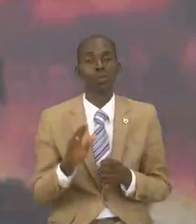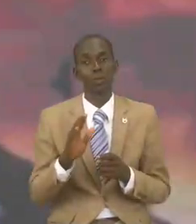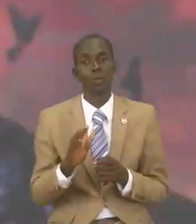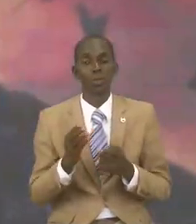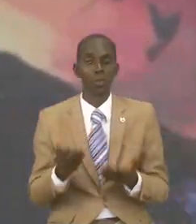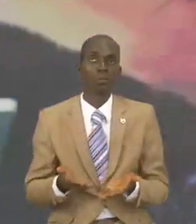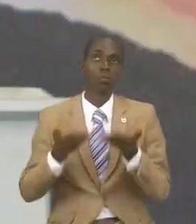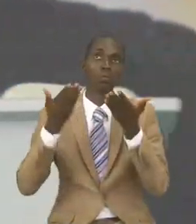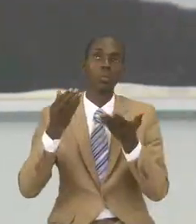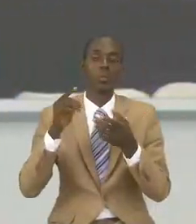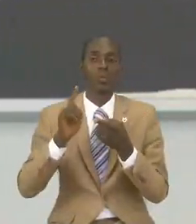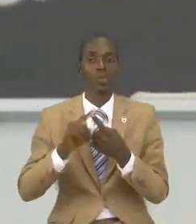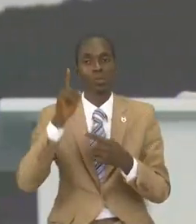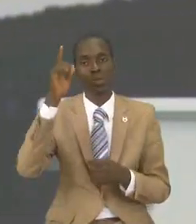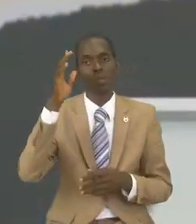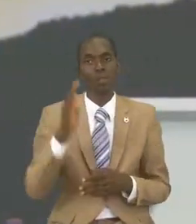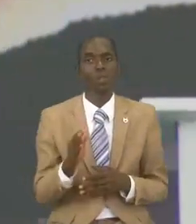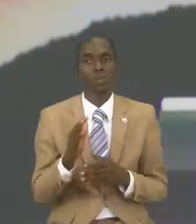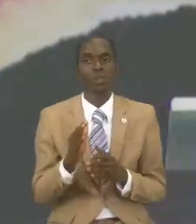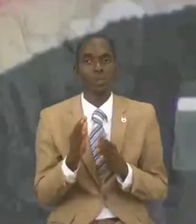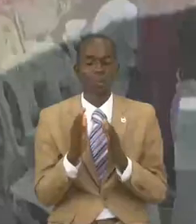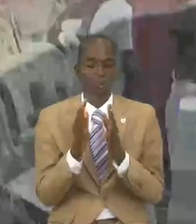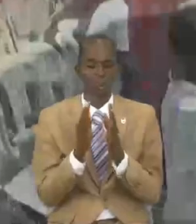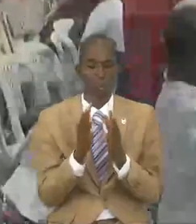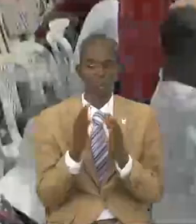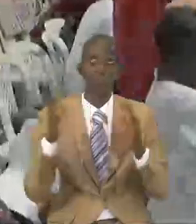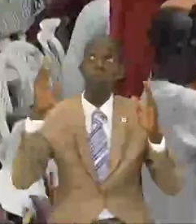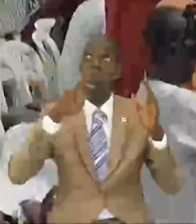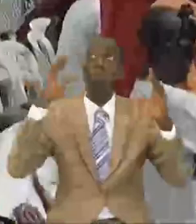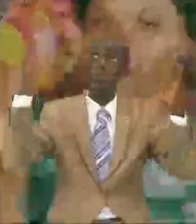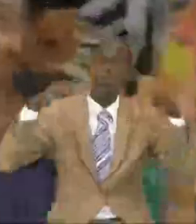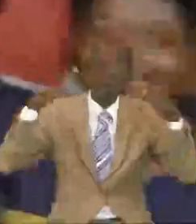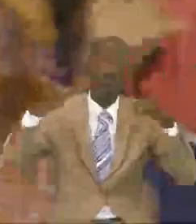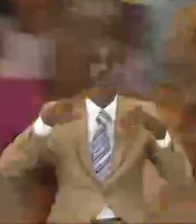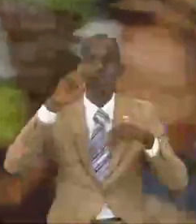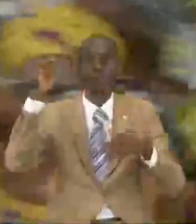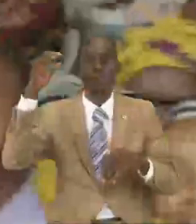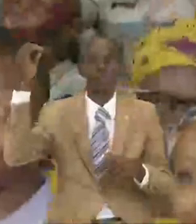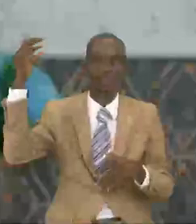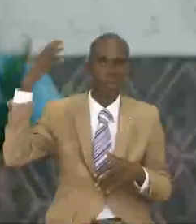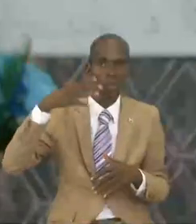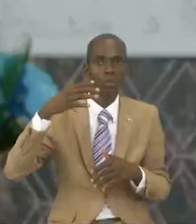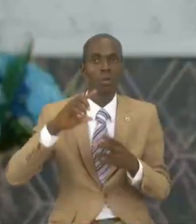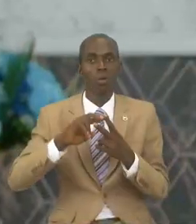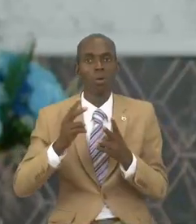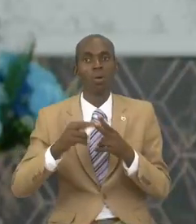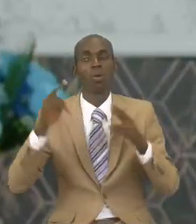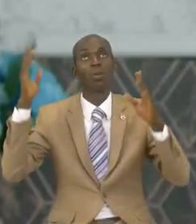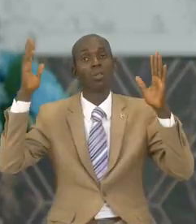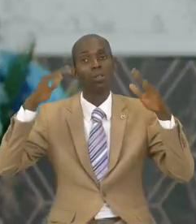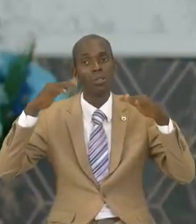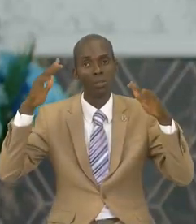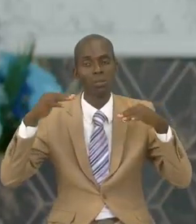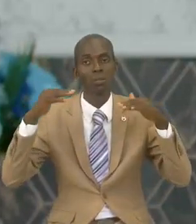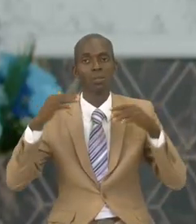Dieu, l'engagement à Dieu, que ce soit la pluie ou le soleil ou la